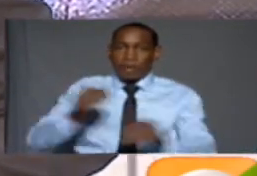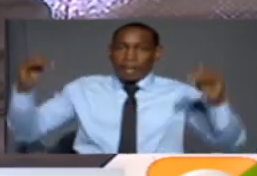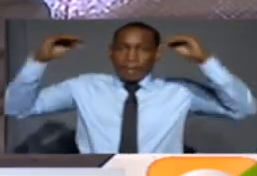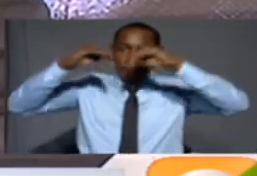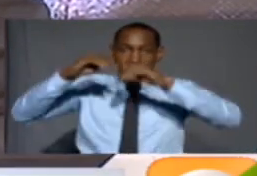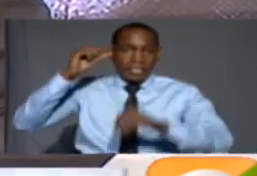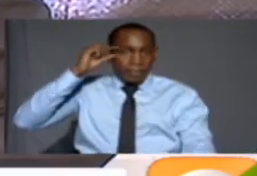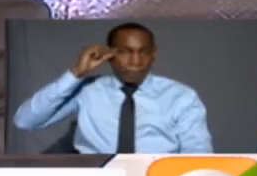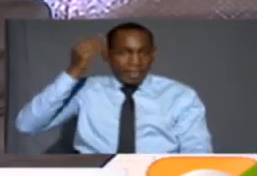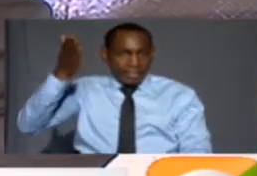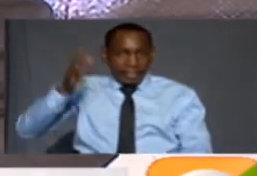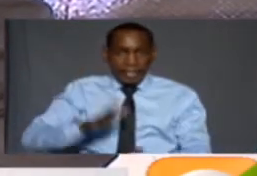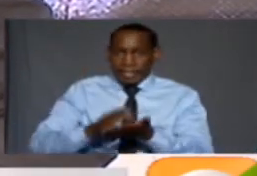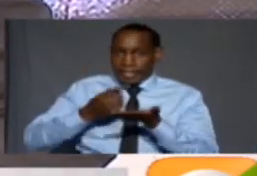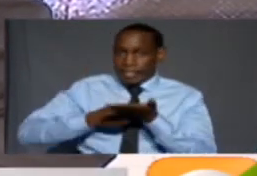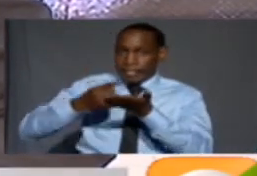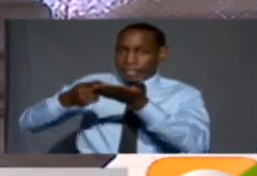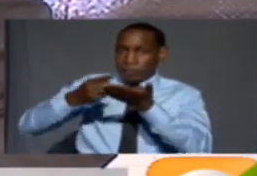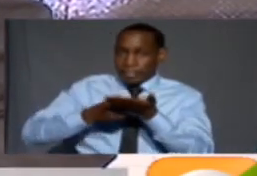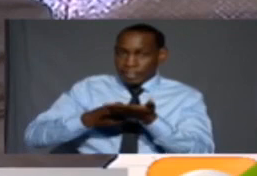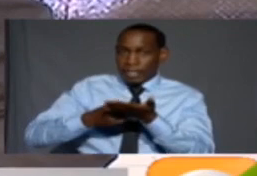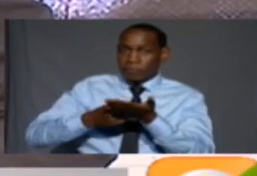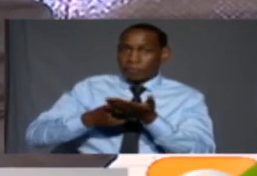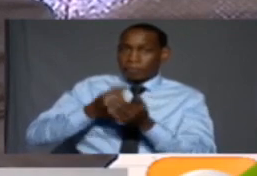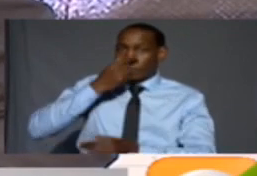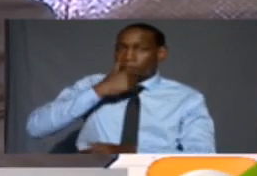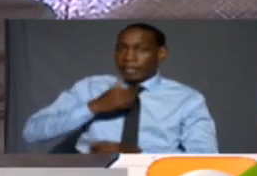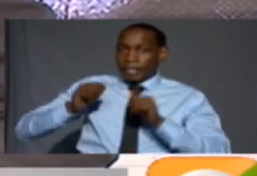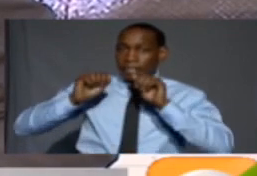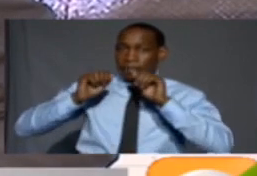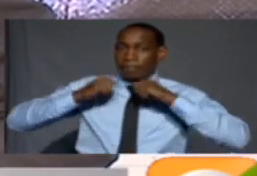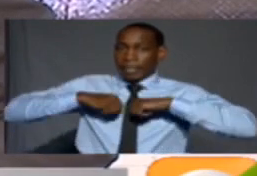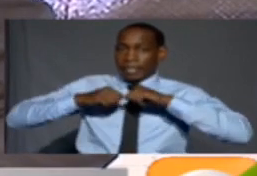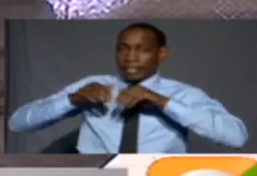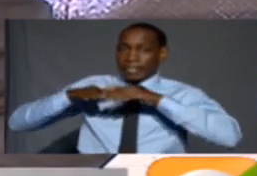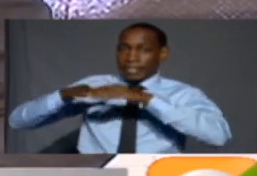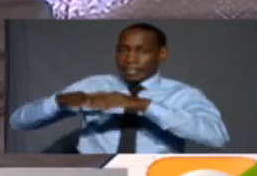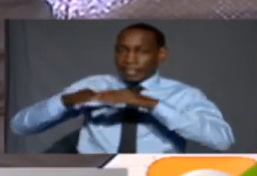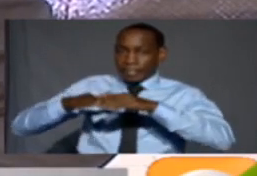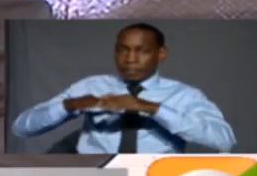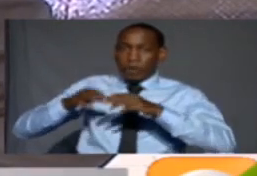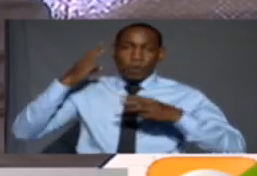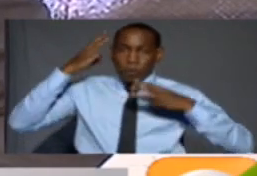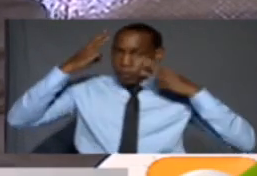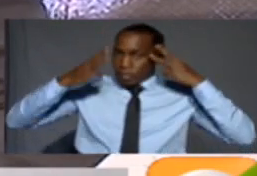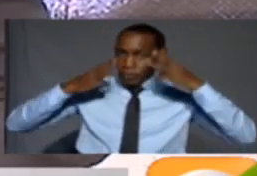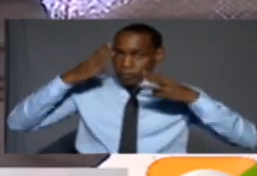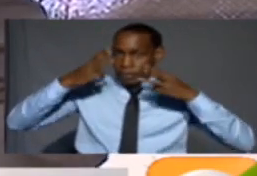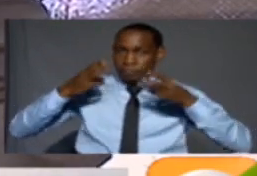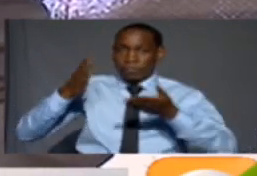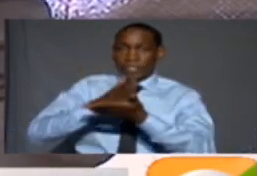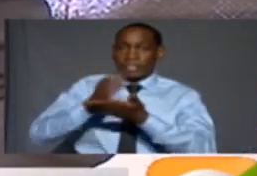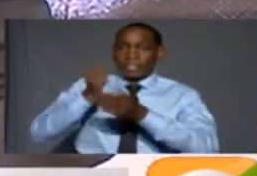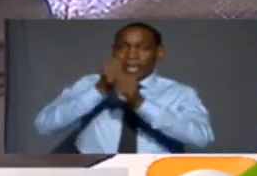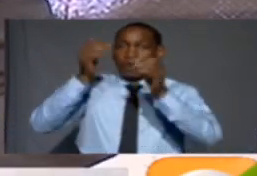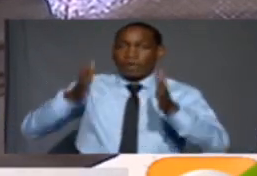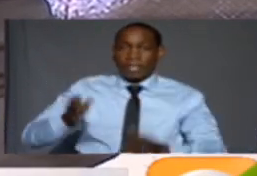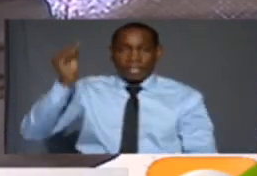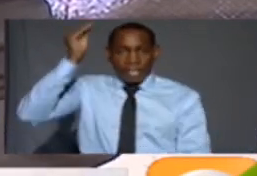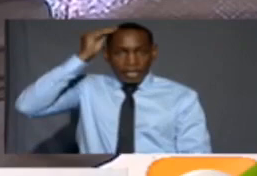Mombasa. Mdahalo wa umri wa kufanya mapenzi kwa wanafunzi pia umeibua tumbo joto miongoni mwa wadau wa elimu.